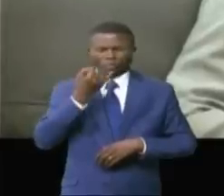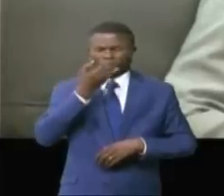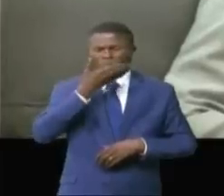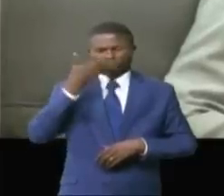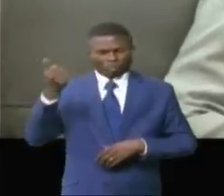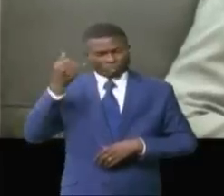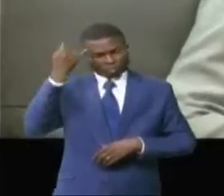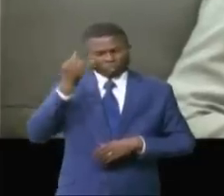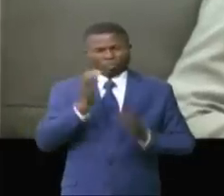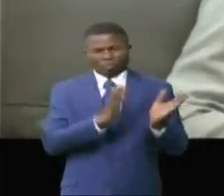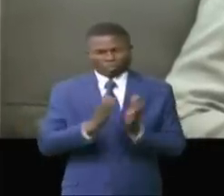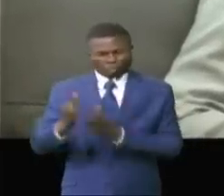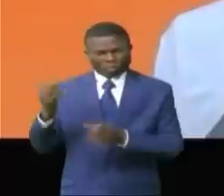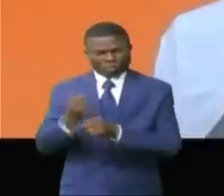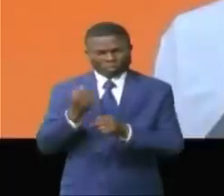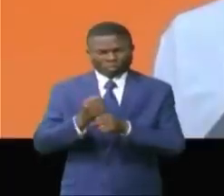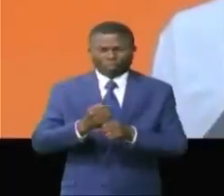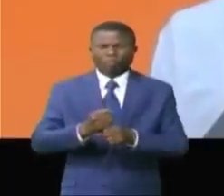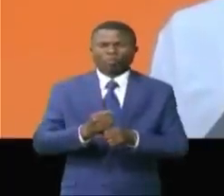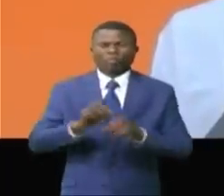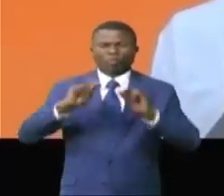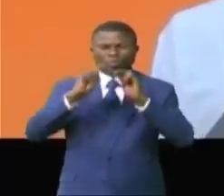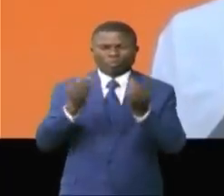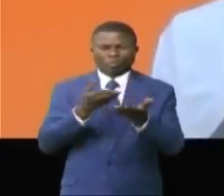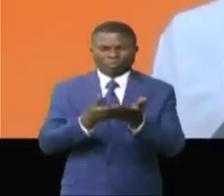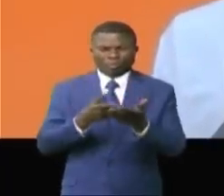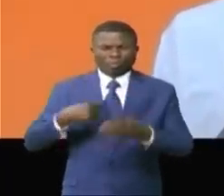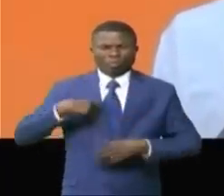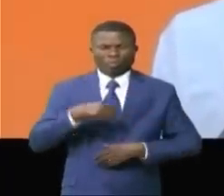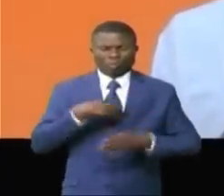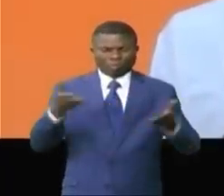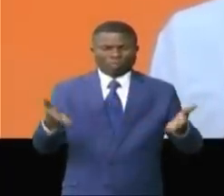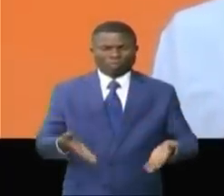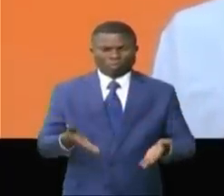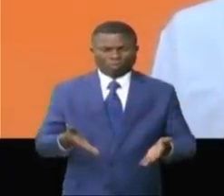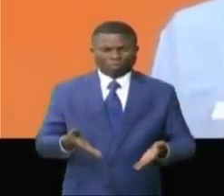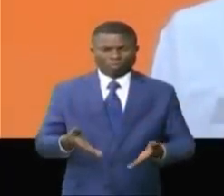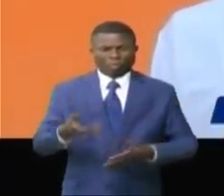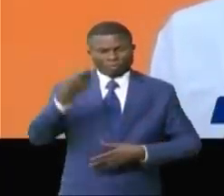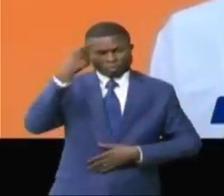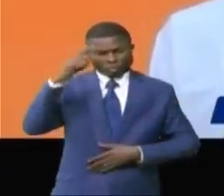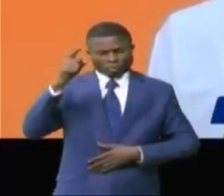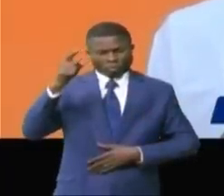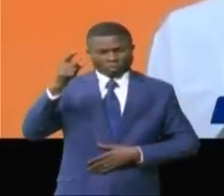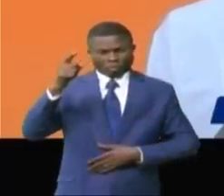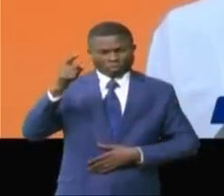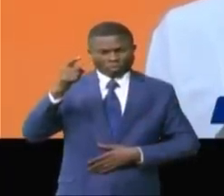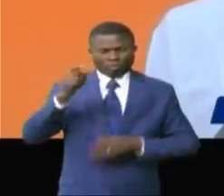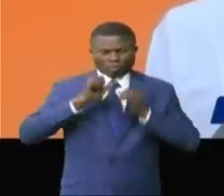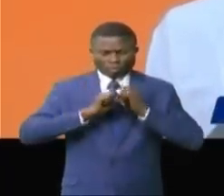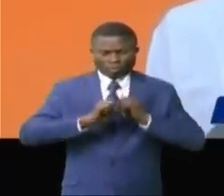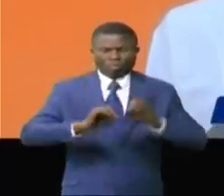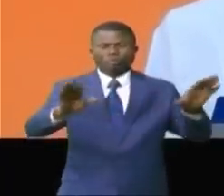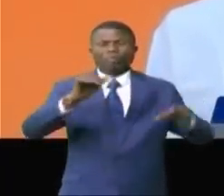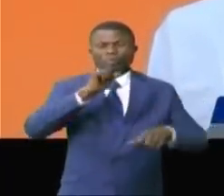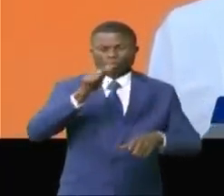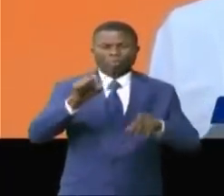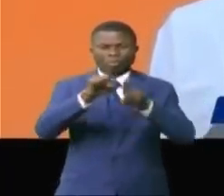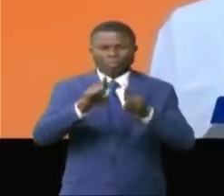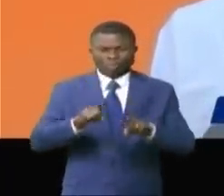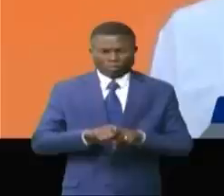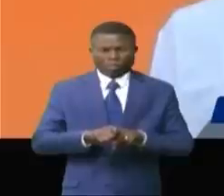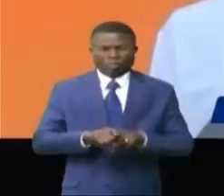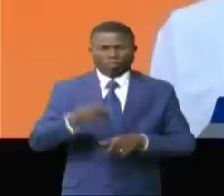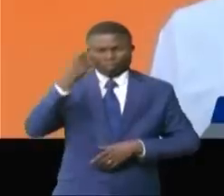le laboratoire ultramoderne du CEC. Nous sommes là non seulement pour vulgariser et puis pour